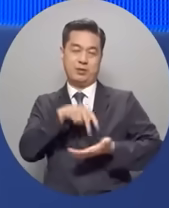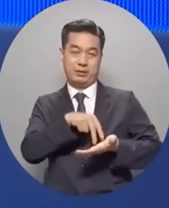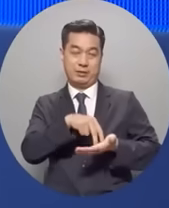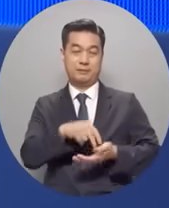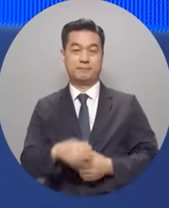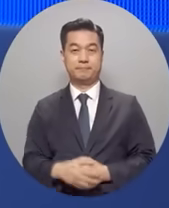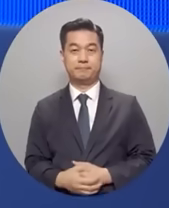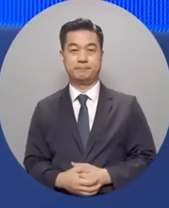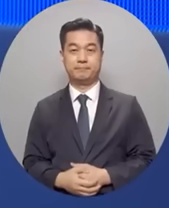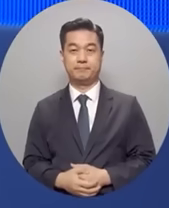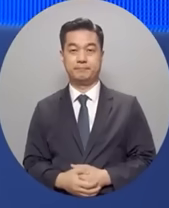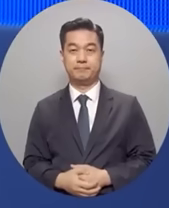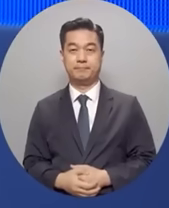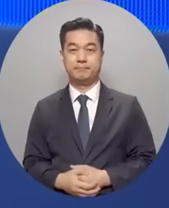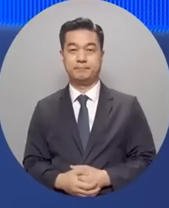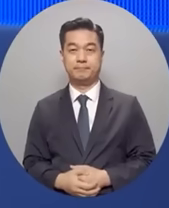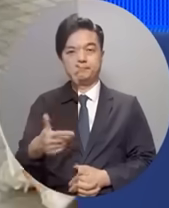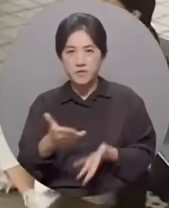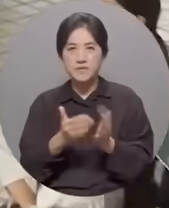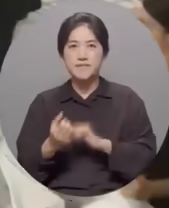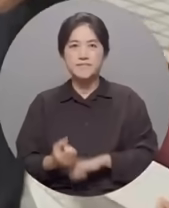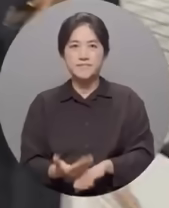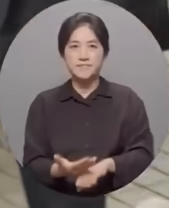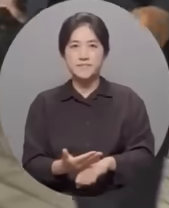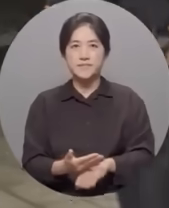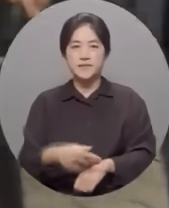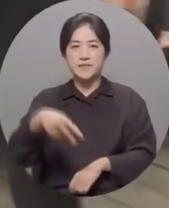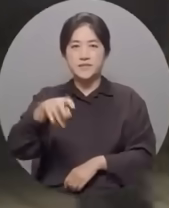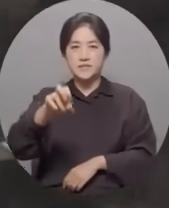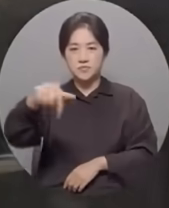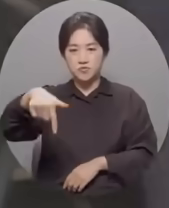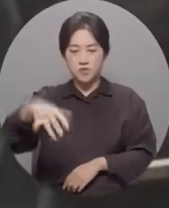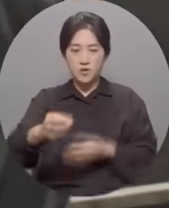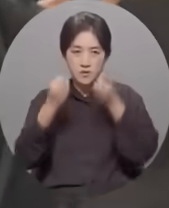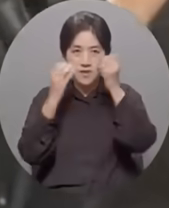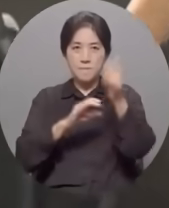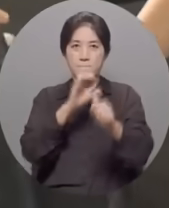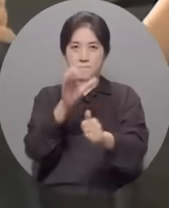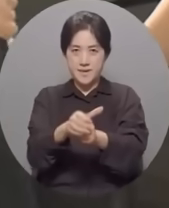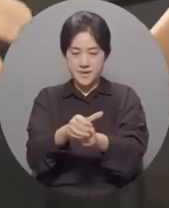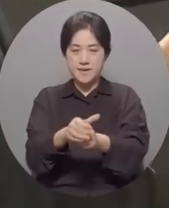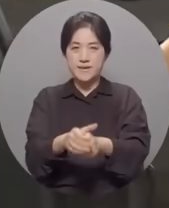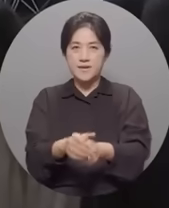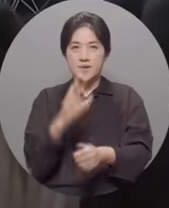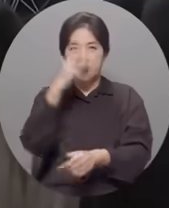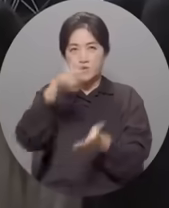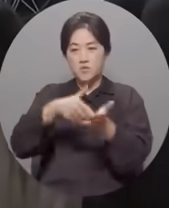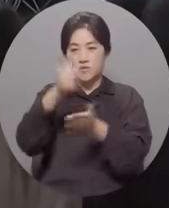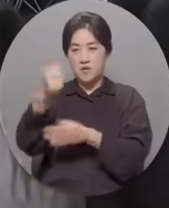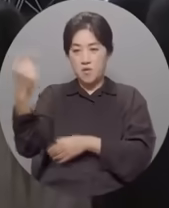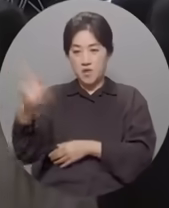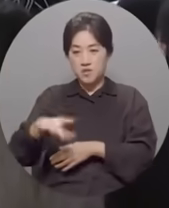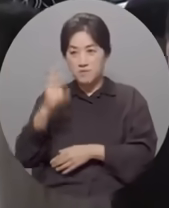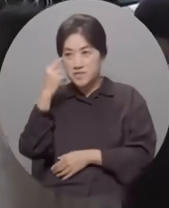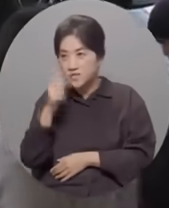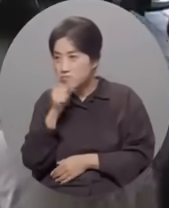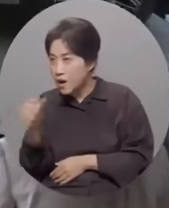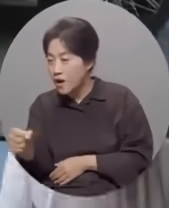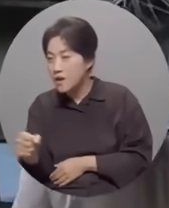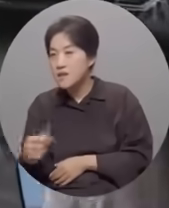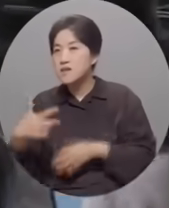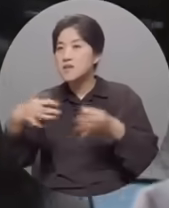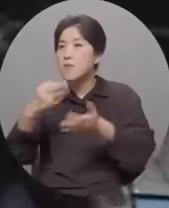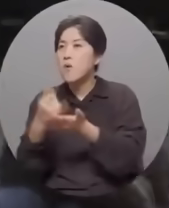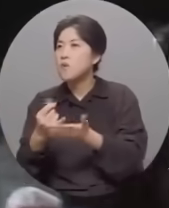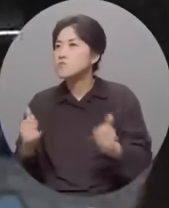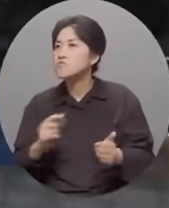MBC 뉴스 김상훈입니다. 심우정 신임 검찰총장이 출근길에 받은 첫 질문은 김건희 여사 처분